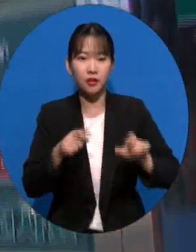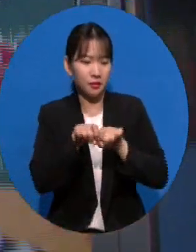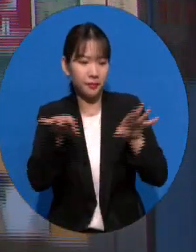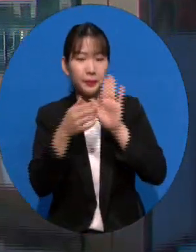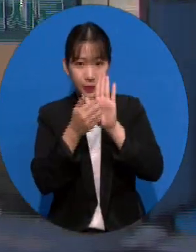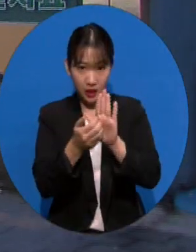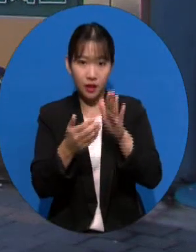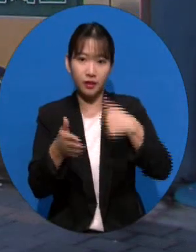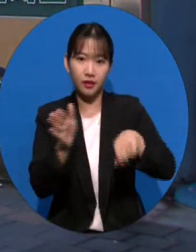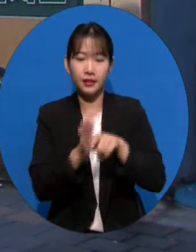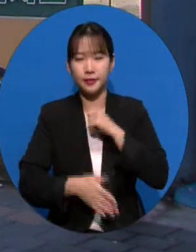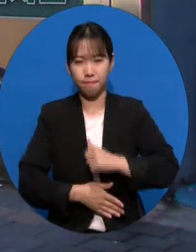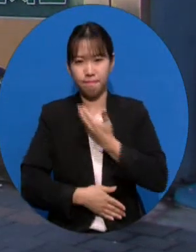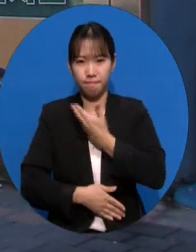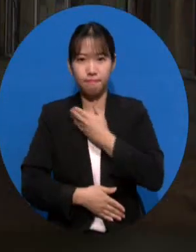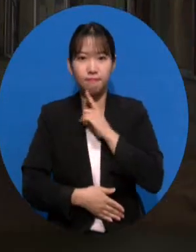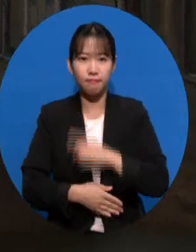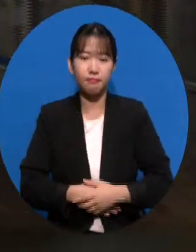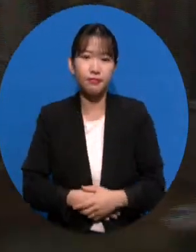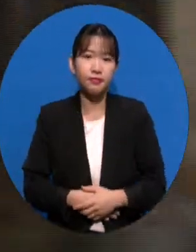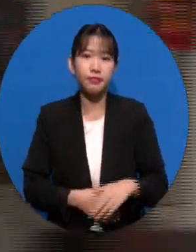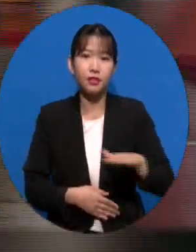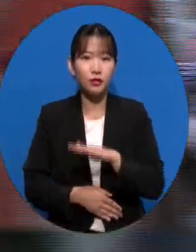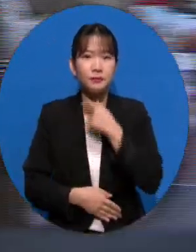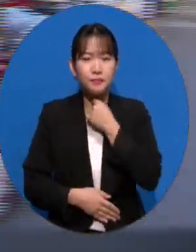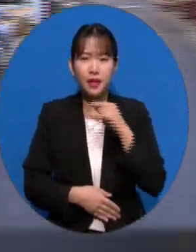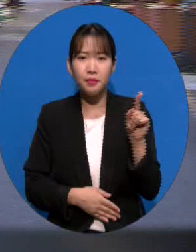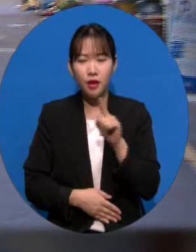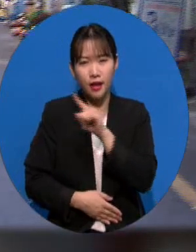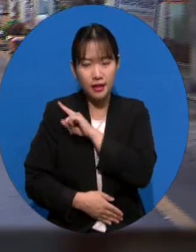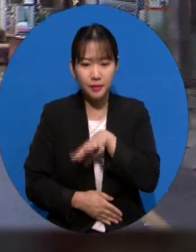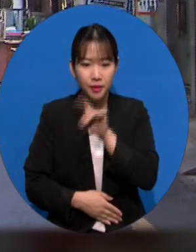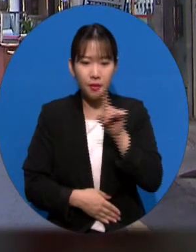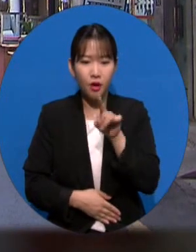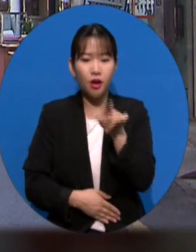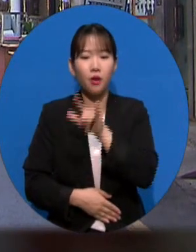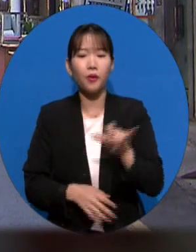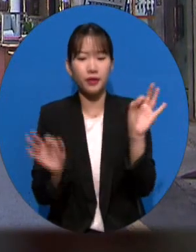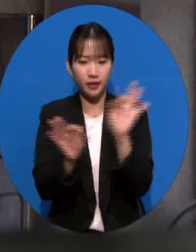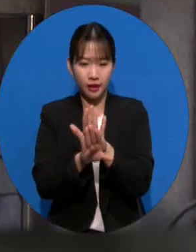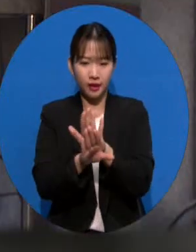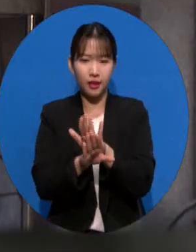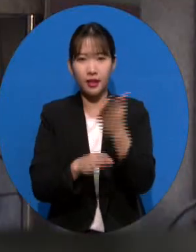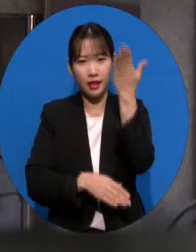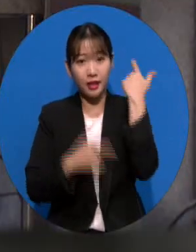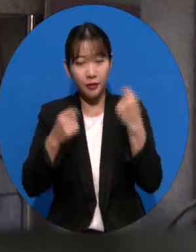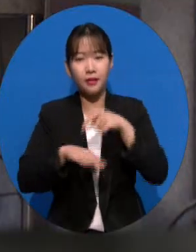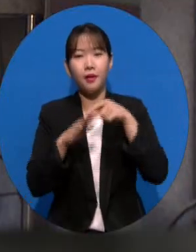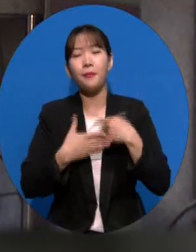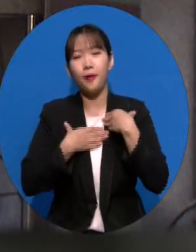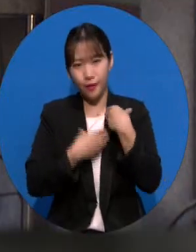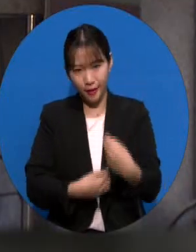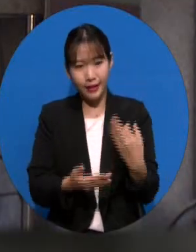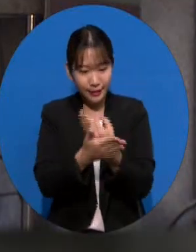확산을 막기 위해 감내한 것입니다. 우리가 바라는 건 제일 먼저 그 일이 코로나가 없어져서 옛날처럼 맘 놓고